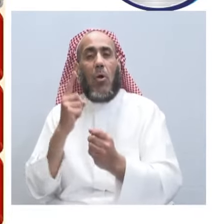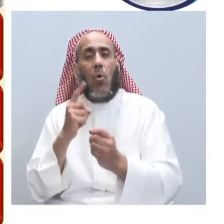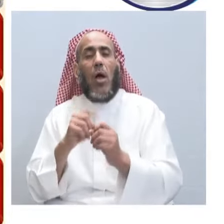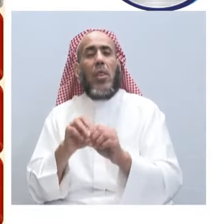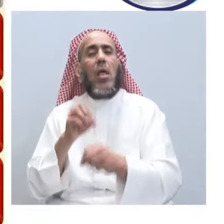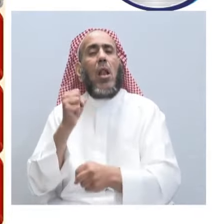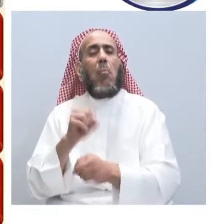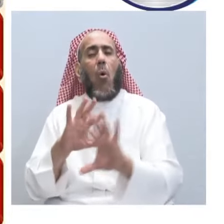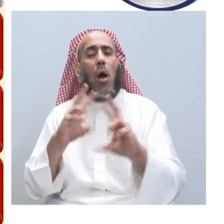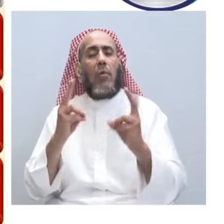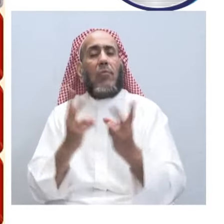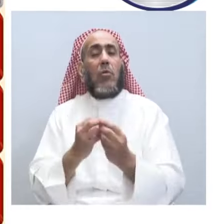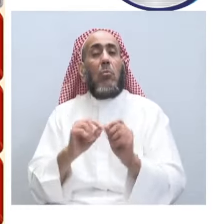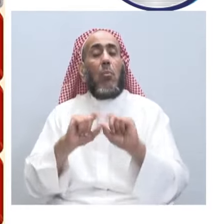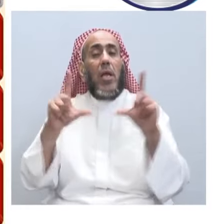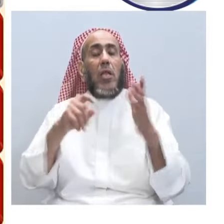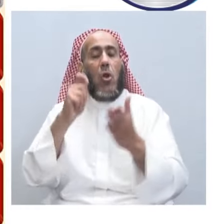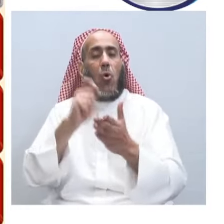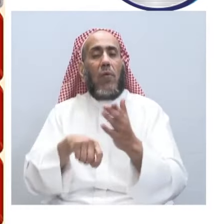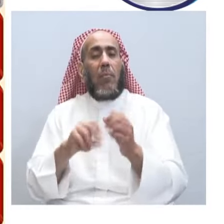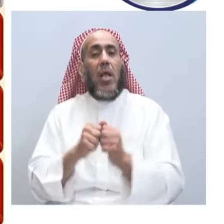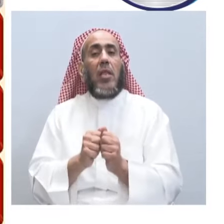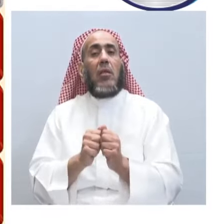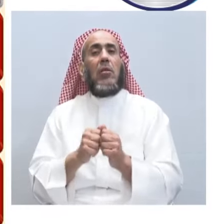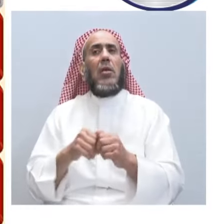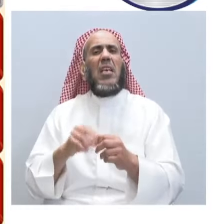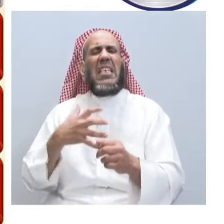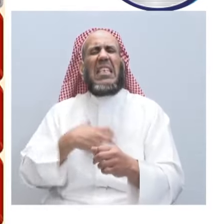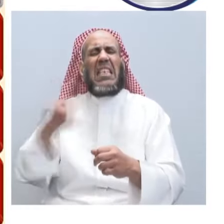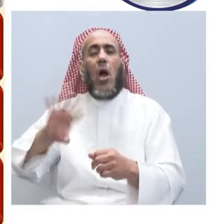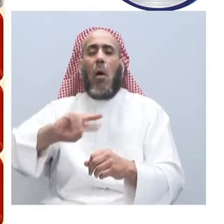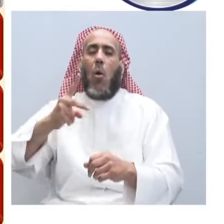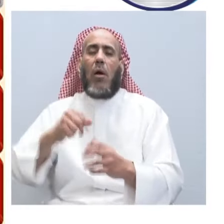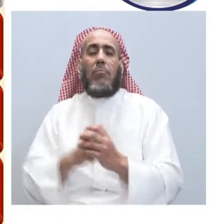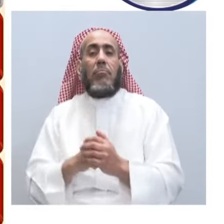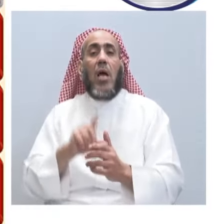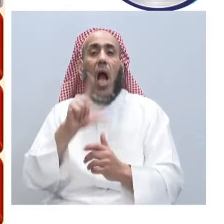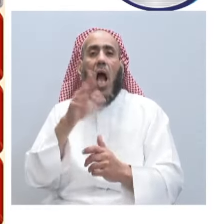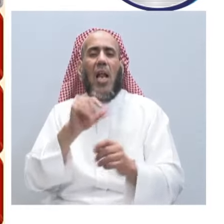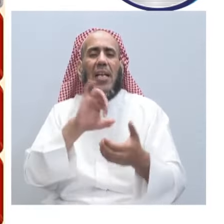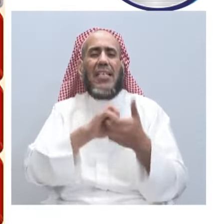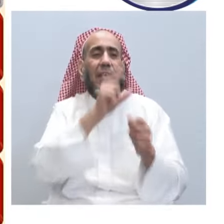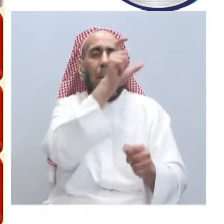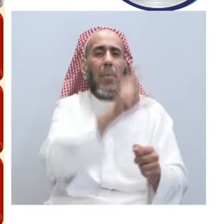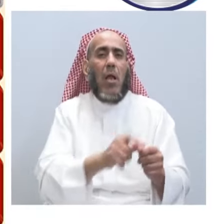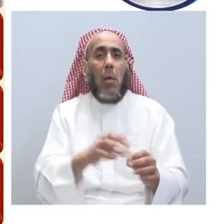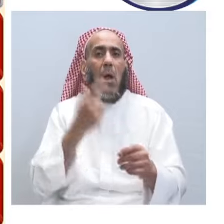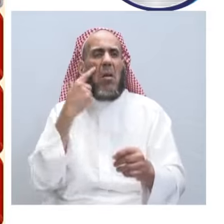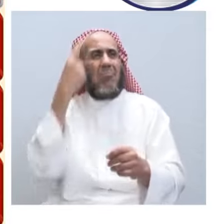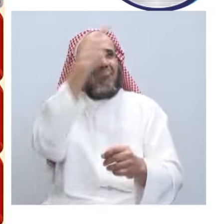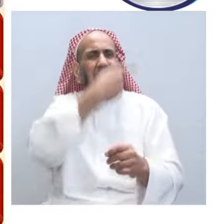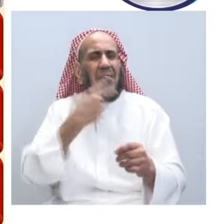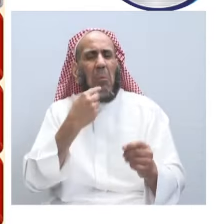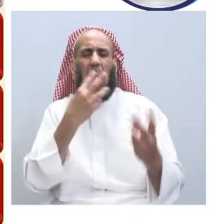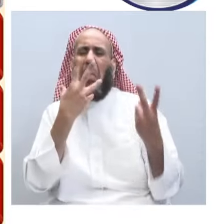المواقف ثم ابين الحكم فيها من حيث كونها تطير ام لا قال لزميله من راى وجهك لم